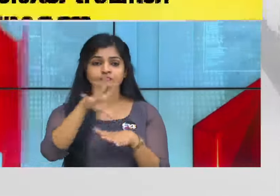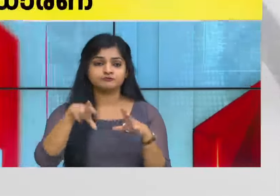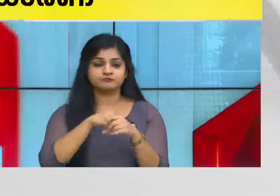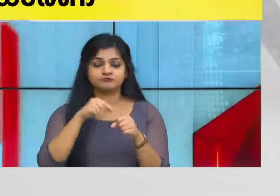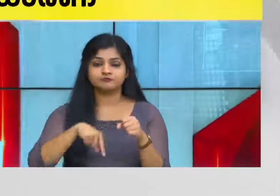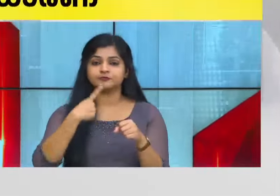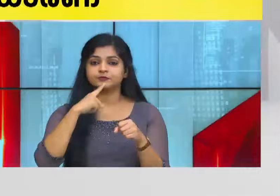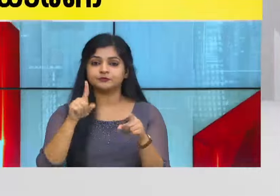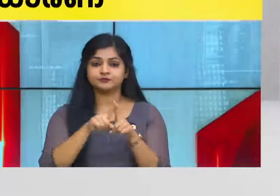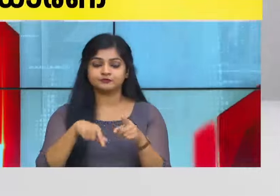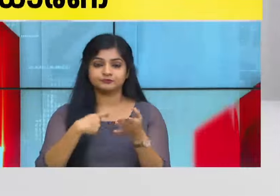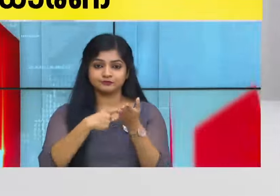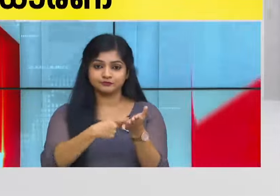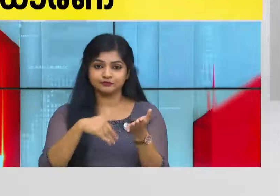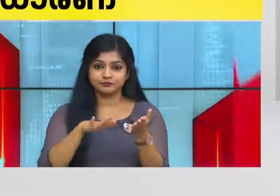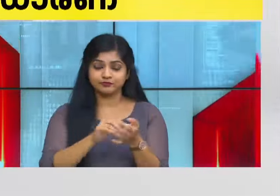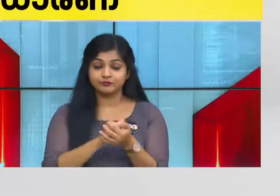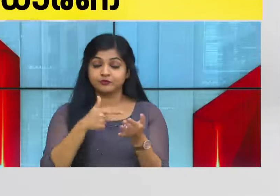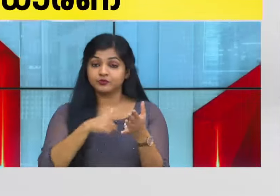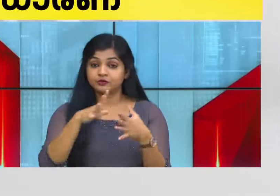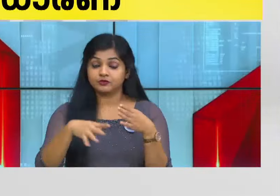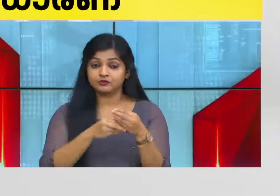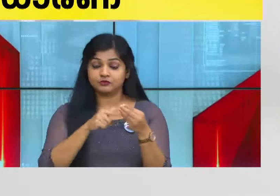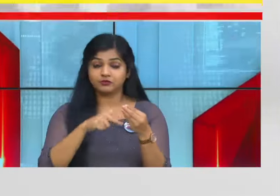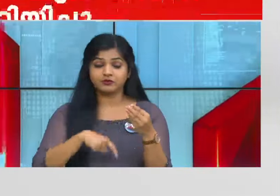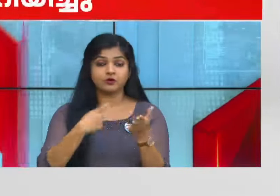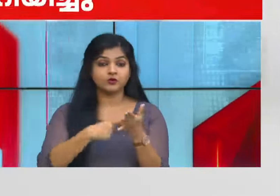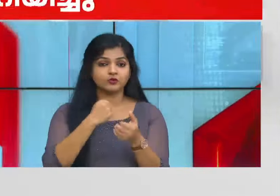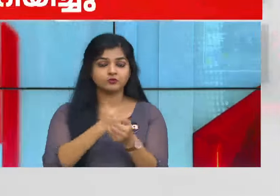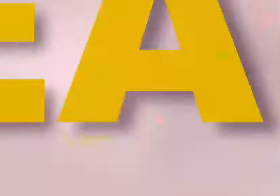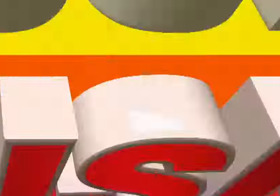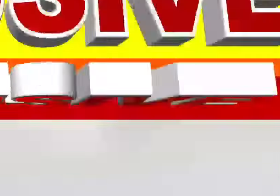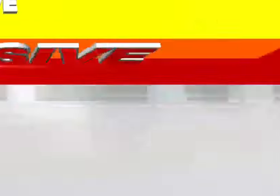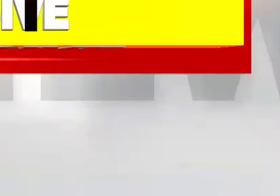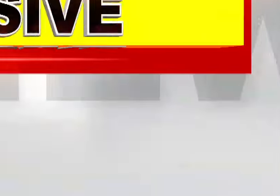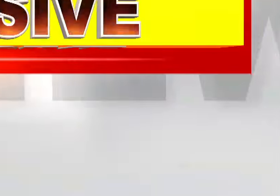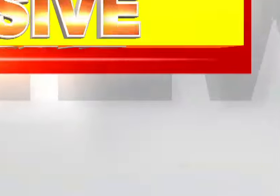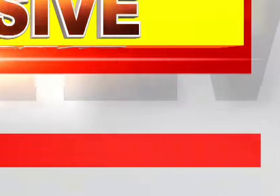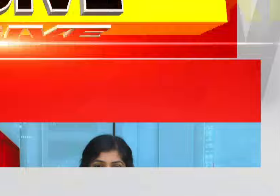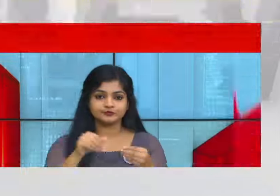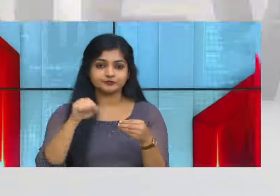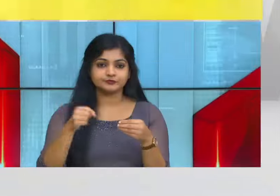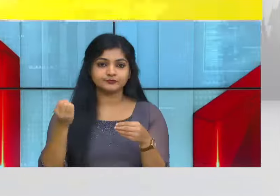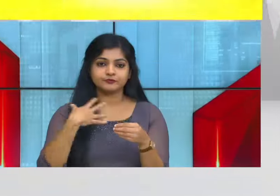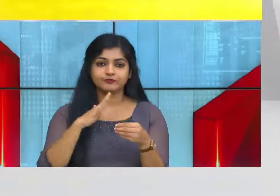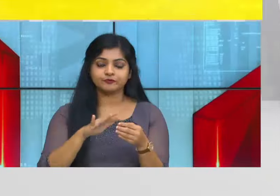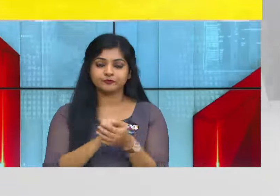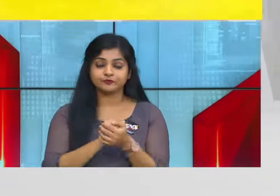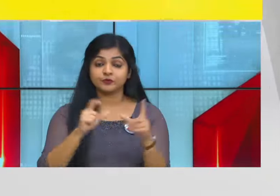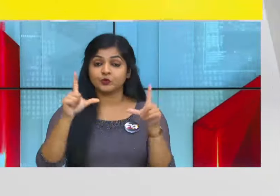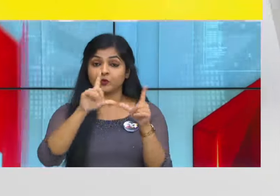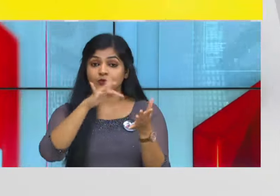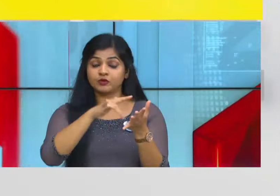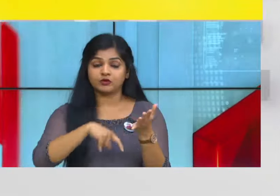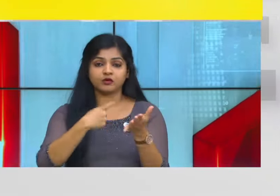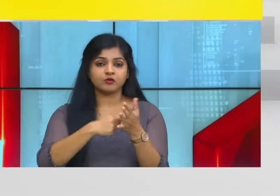പ്രമേയത്തിലൂടെ ആവശ്യപ്പെട്ടിരിക്കുന്നത്. അതിനെക്കുറിച്ച് രാഹുൽ ഗാന്ധി അദ്ദേഹം ആലോചിച്ച് ഉടൻ തന്നെ മറുപടി പറയാമെന്ന് പറഞ്ഞിട്ടുണ്ട്. വയനാട് മണ്ഡലം രാഹുൽ ഗാന്ധി